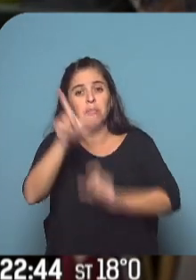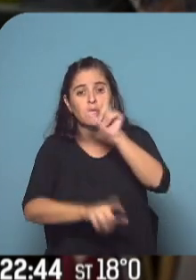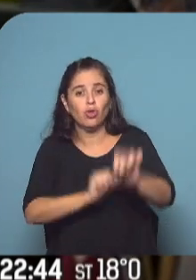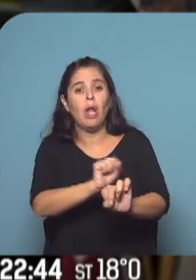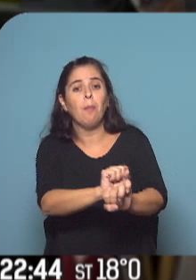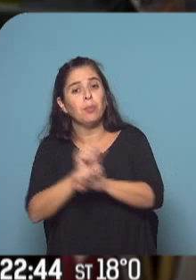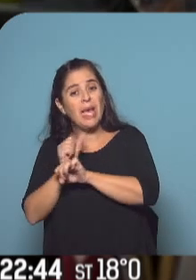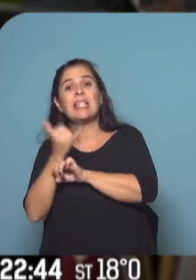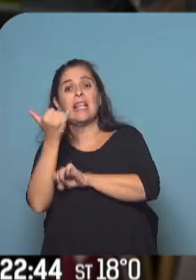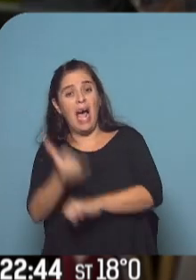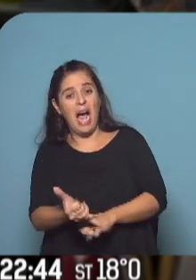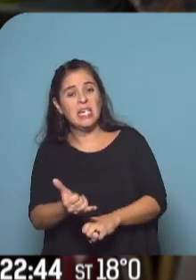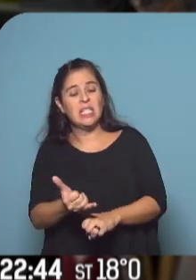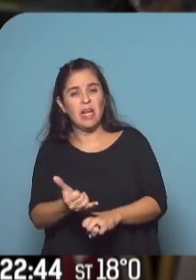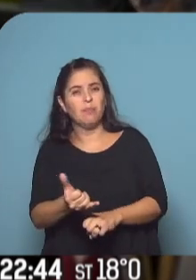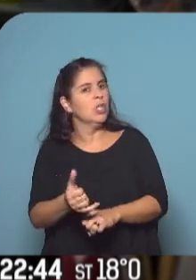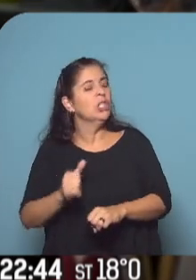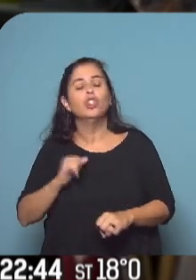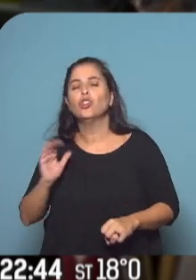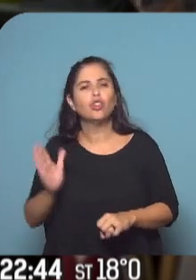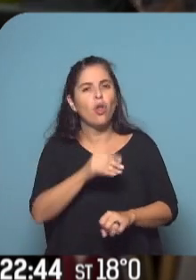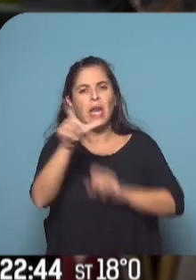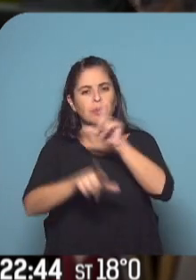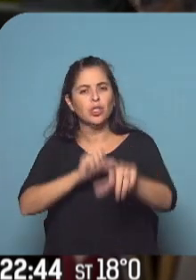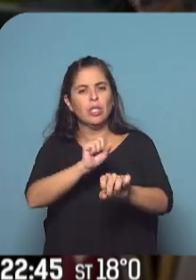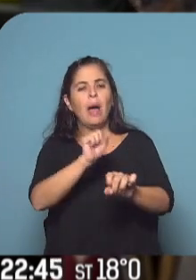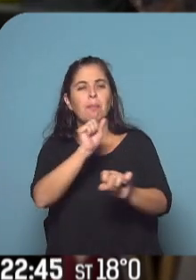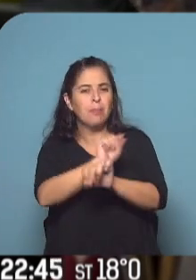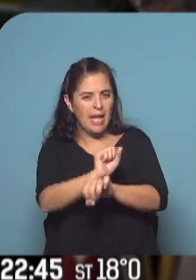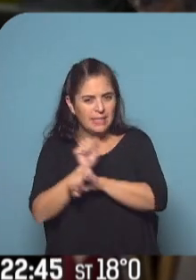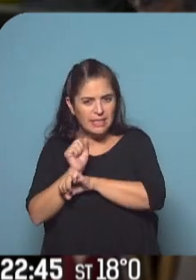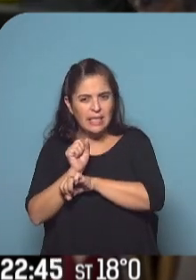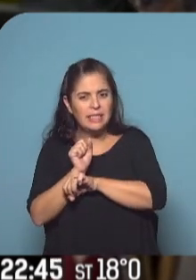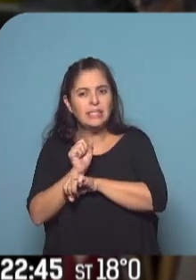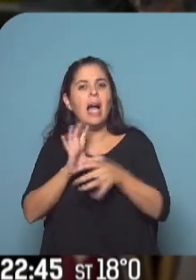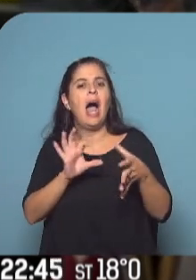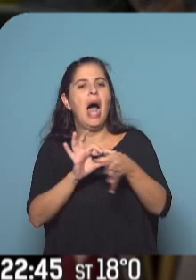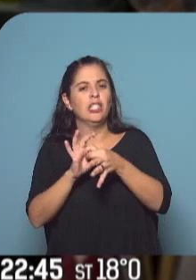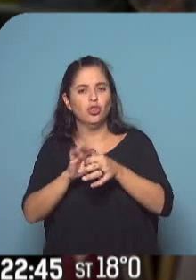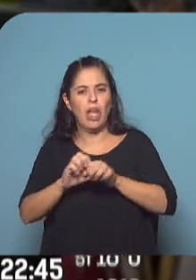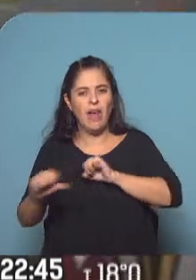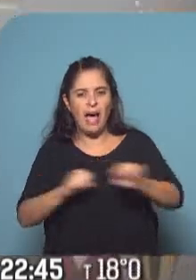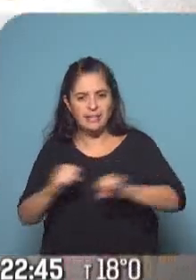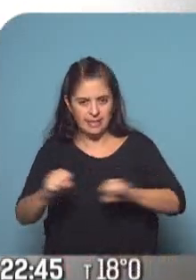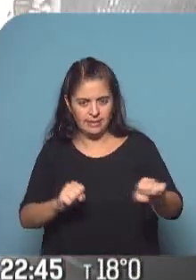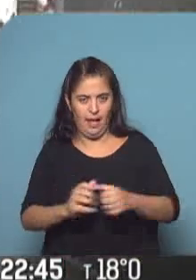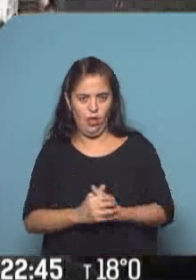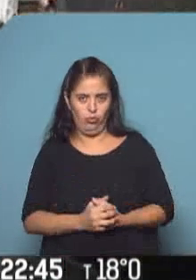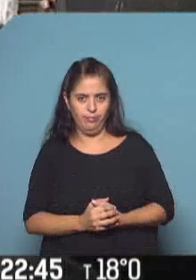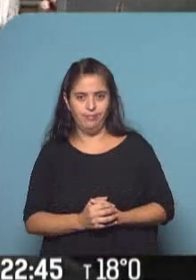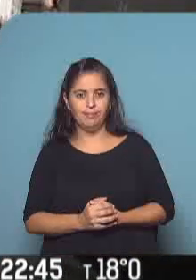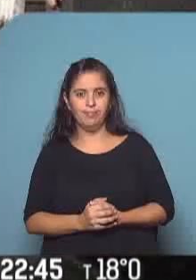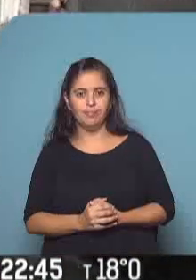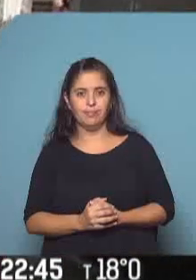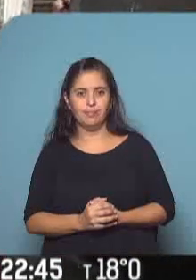දෙනෙක් දැනට අරගෙන තියෙන අත්අඩංගුවට දෙවනුව ස්ලීපර්ස්ලා තමයි දැන් විශේෂයෙන්ම අවධානය යොමු කරන්නට.